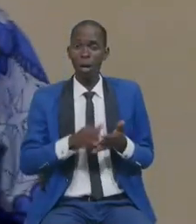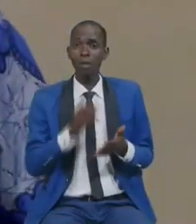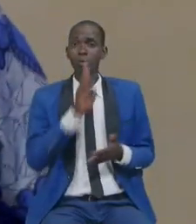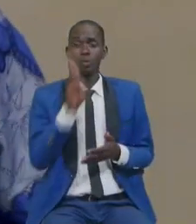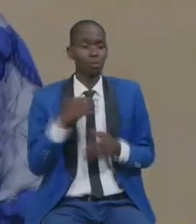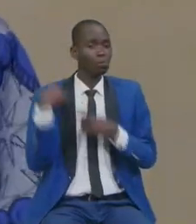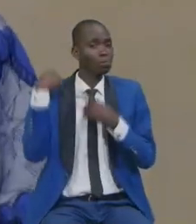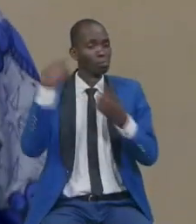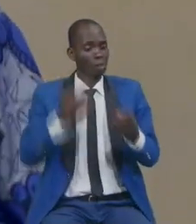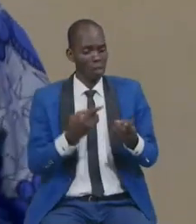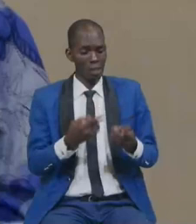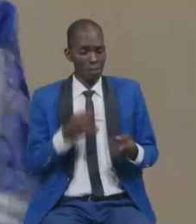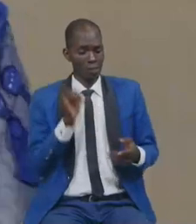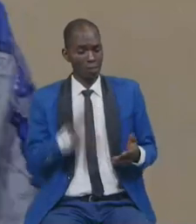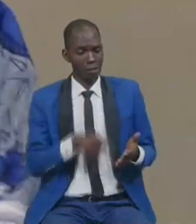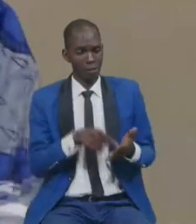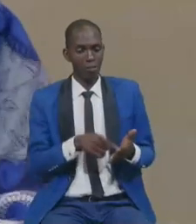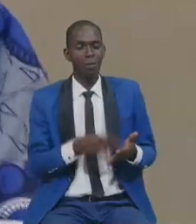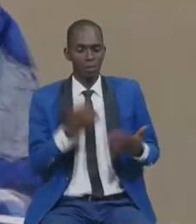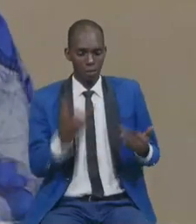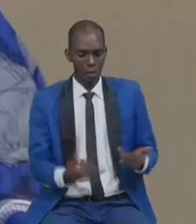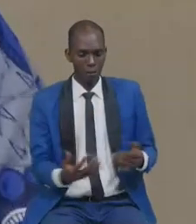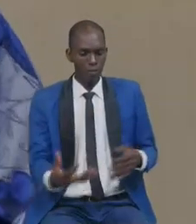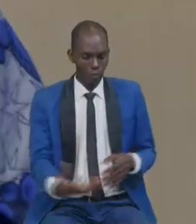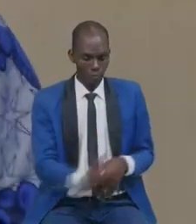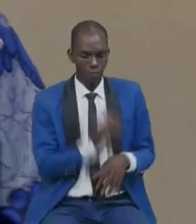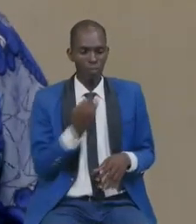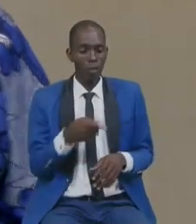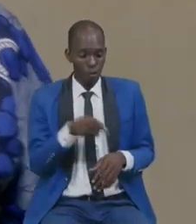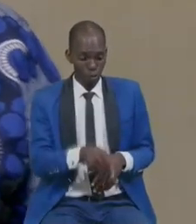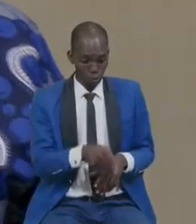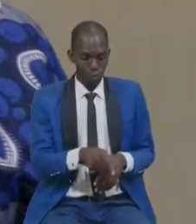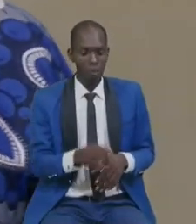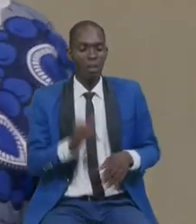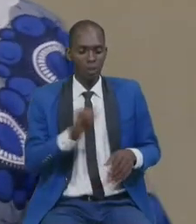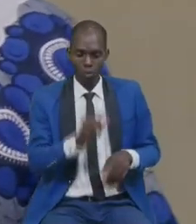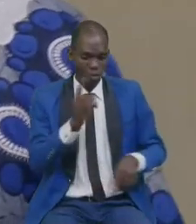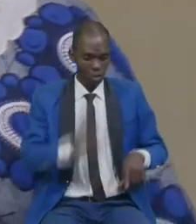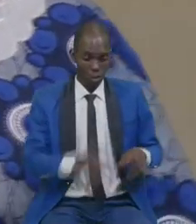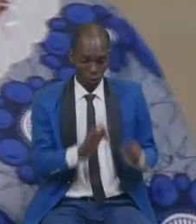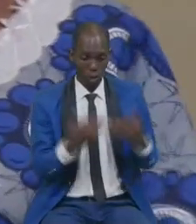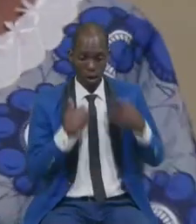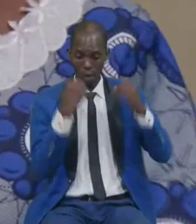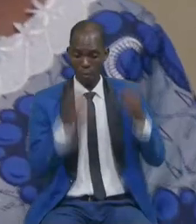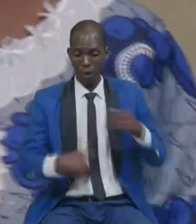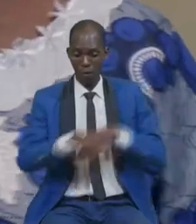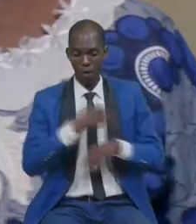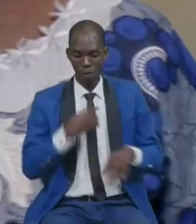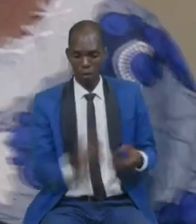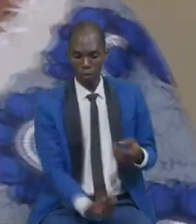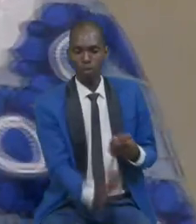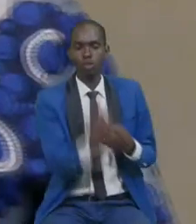sur moi maintenant, viens maintenant, je vais voir. Emballe-toi et viens dans ma bouche, je vais voir. Et c'est resté par terre, elle a dit, tu as